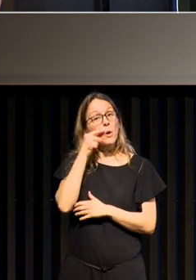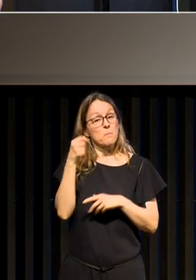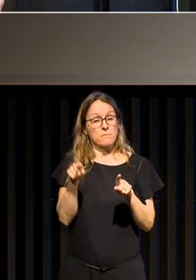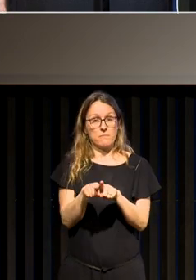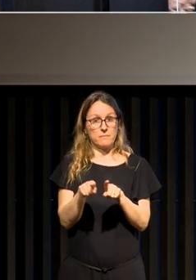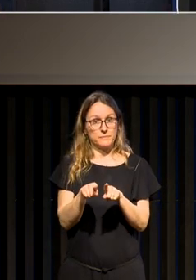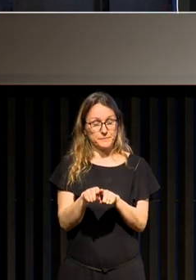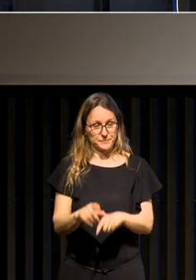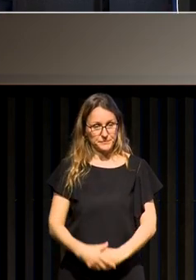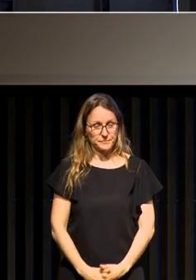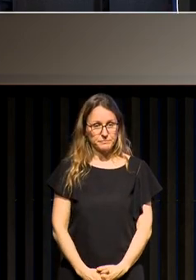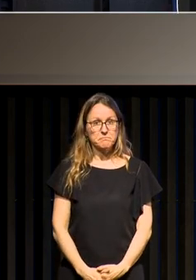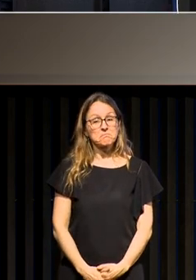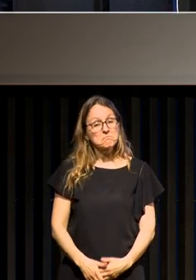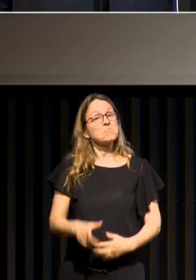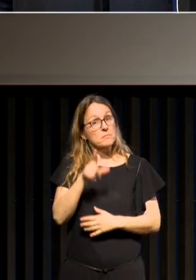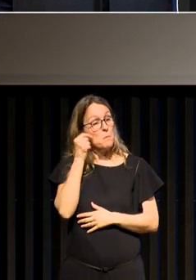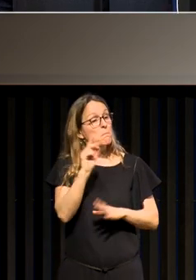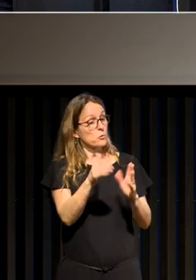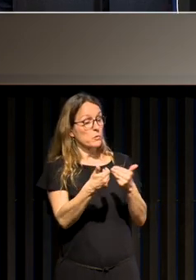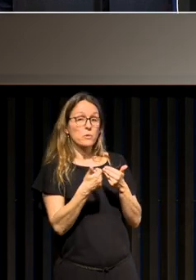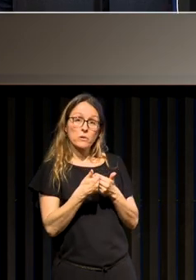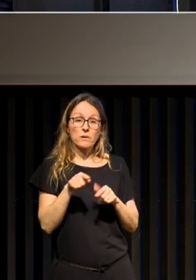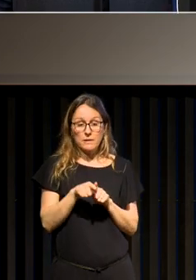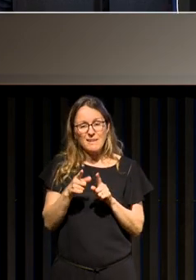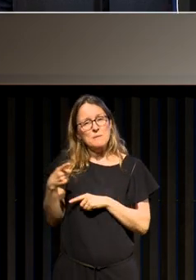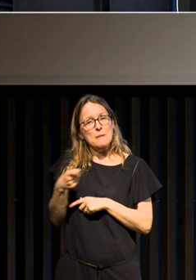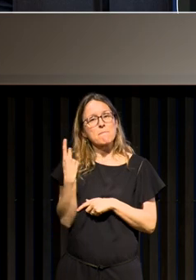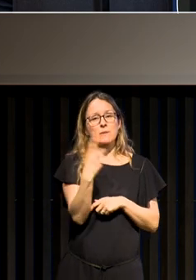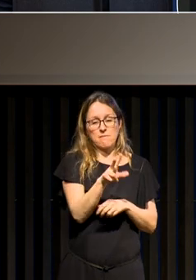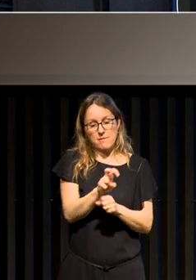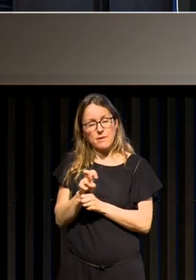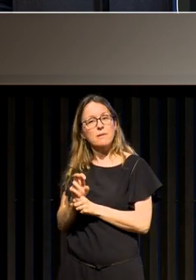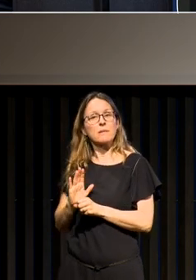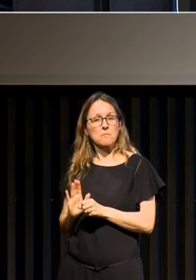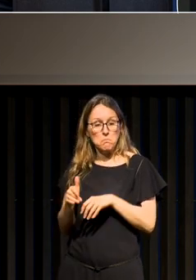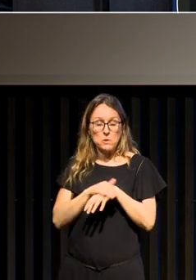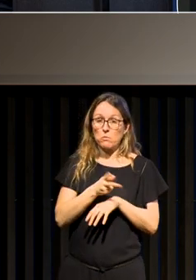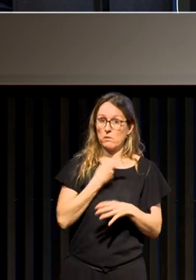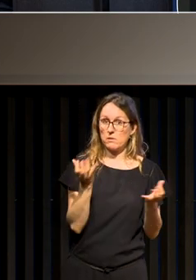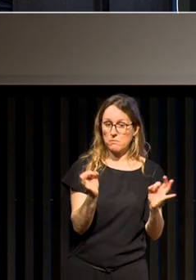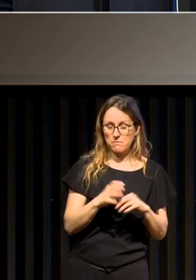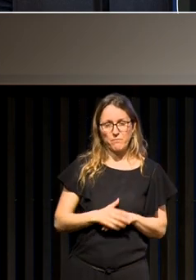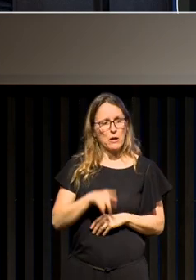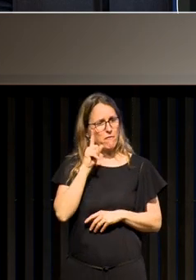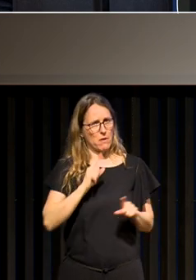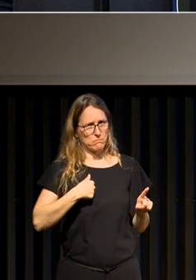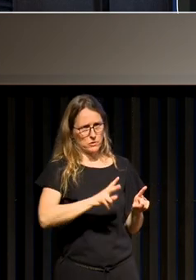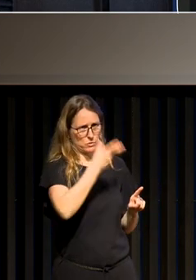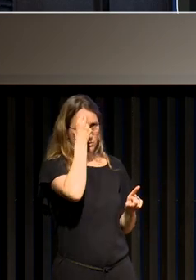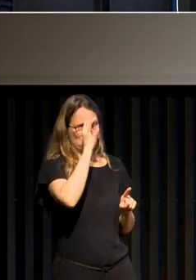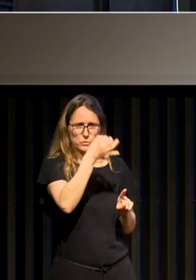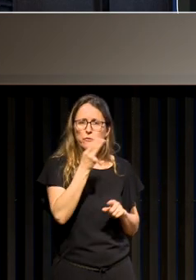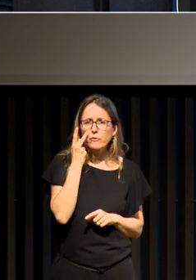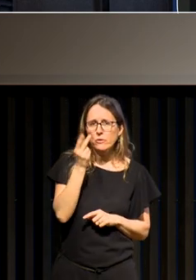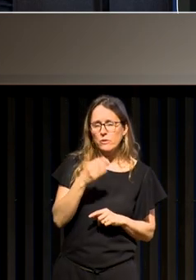les hommes aussi nous demandent de conserver leurs spermatozoïdes en dehors d'une raison médicale. Alors, pour les femmes, on comprend, vous l'avez